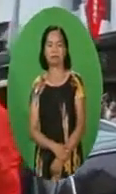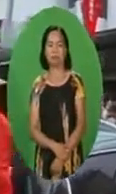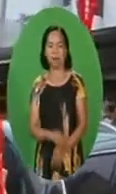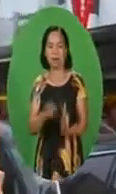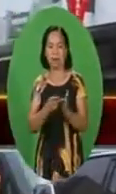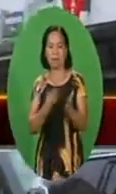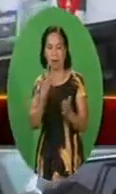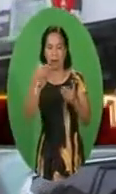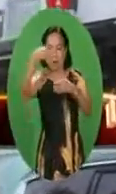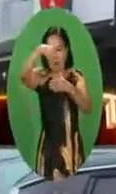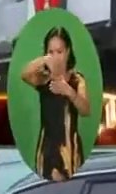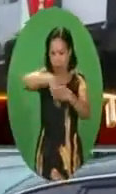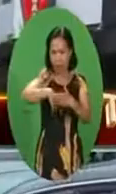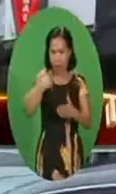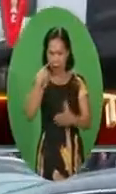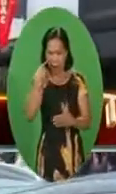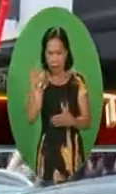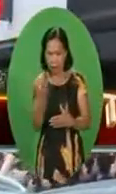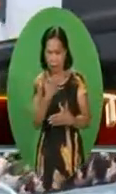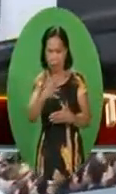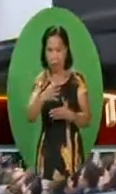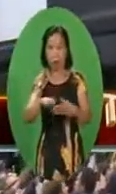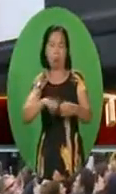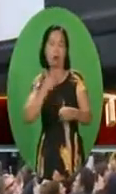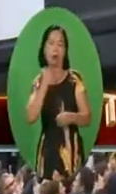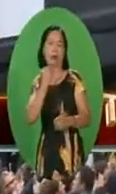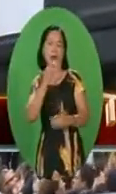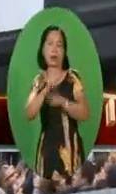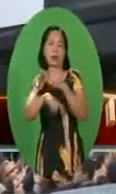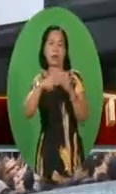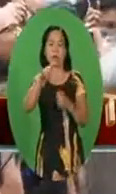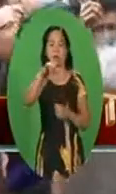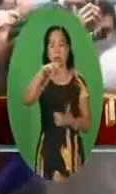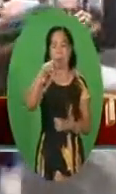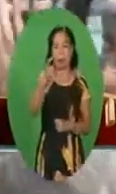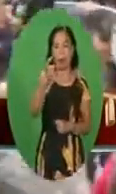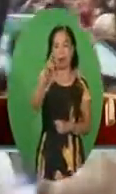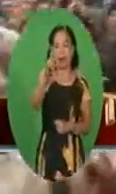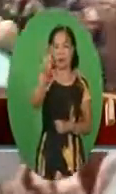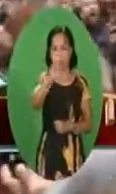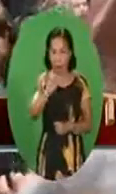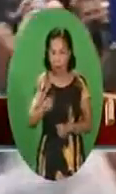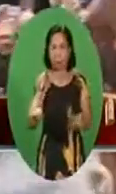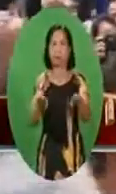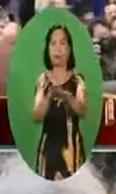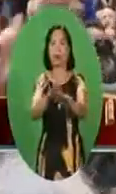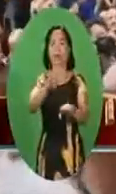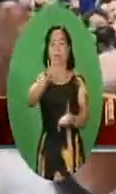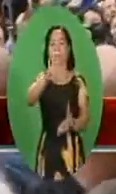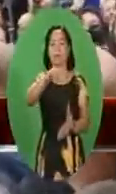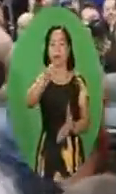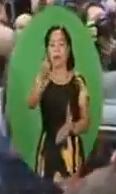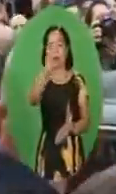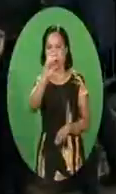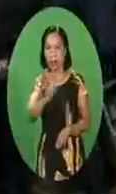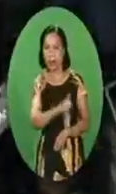Vòng 2 của cuộc bầu cử chứng kiến một tỷ lệ phiếu trắng chưa từng có kể từ năm 1969, 25% tương đương 4,2 triệu cử tri so